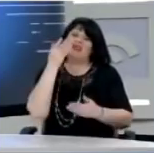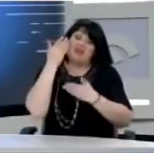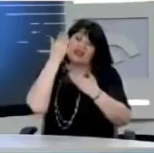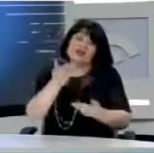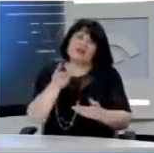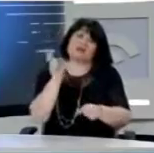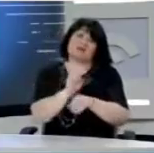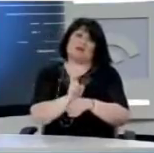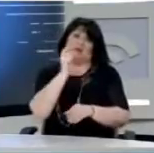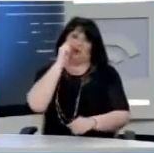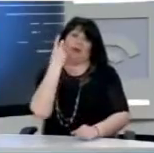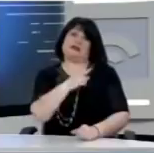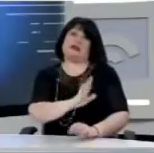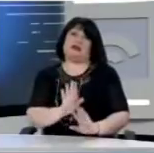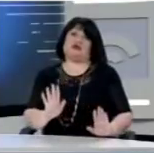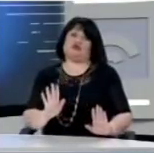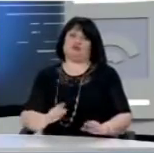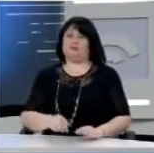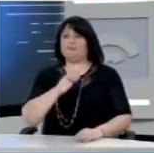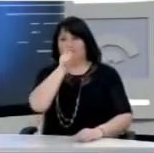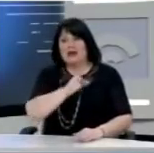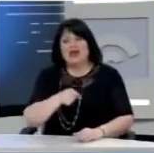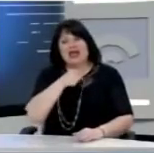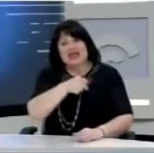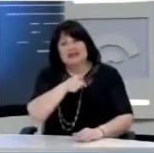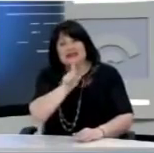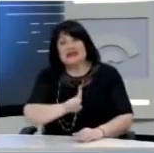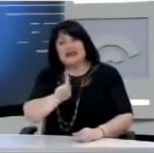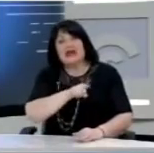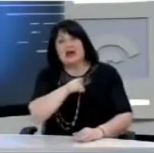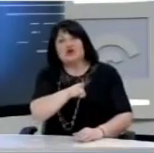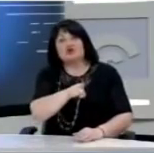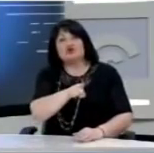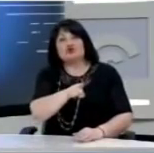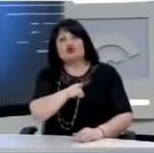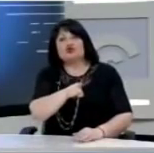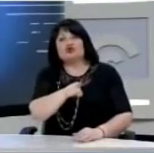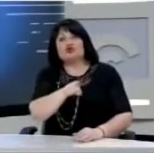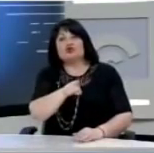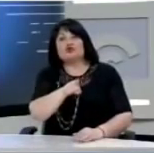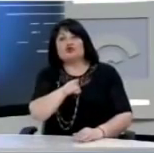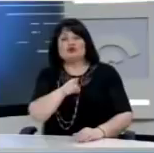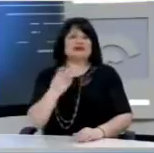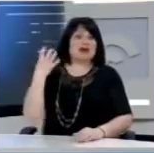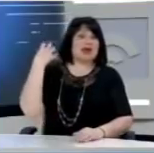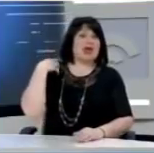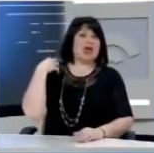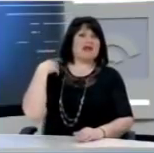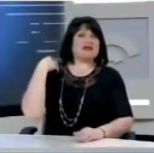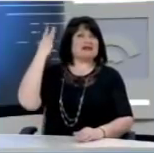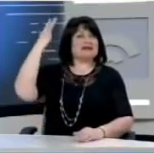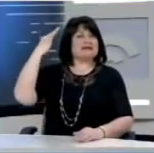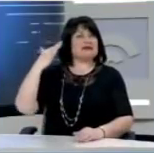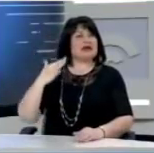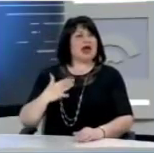Εσείς. Διότι εσείς, κύριε Μητσοτάκη, εσείς περπατάτε με μια βαριά σκιά στο κεφάλι σας. Πάνω από το